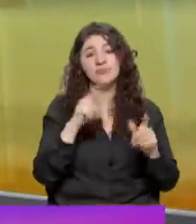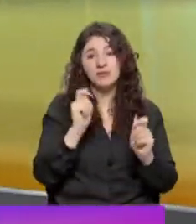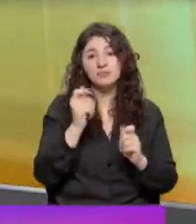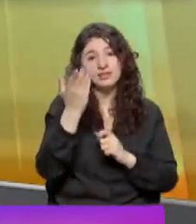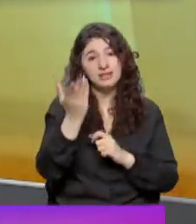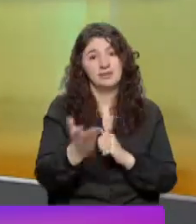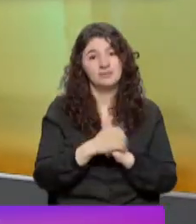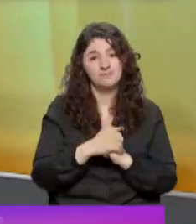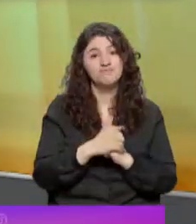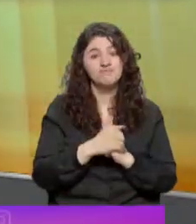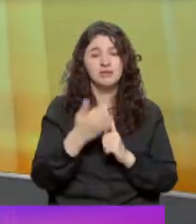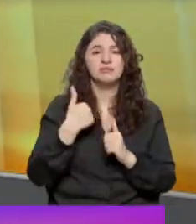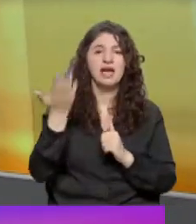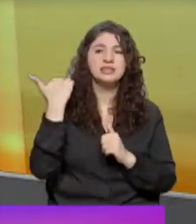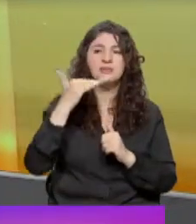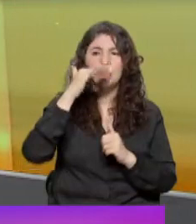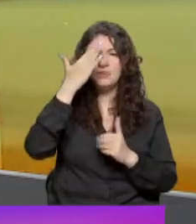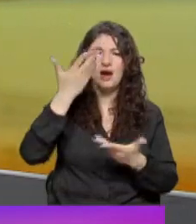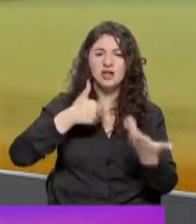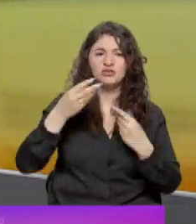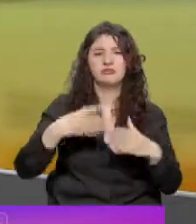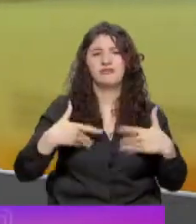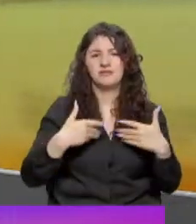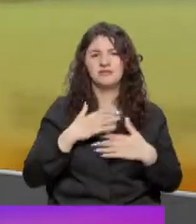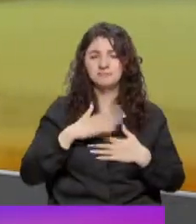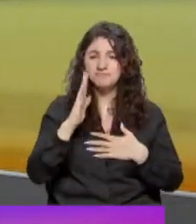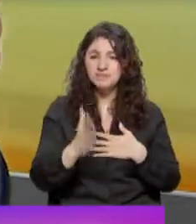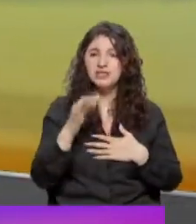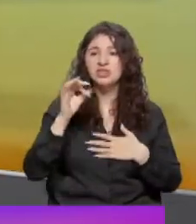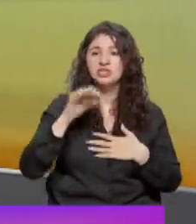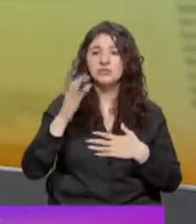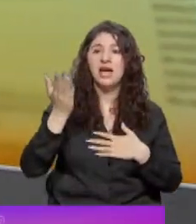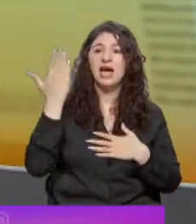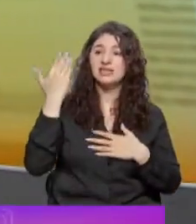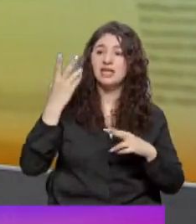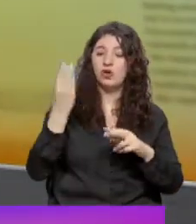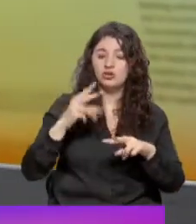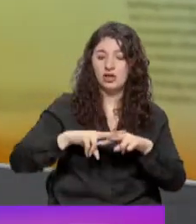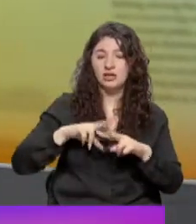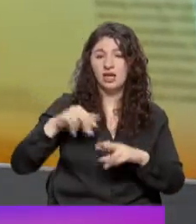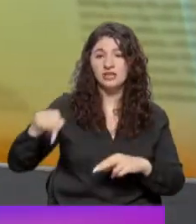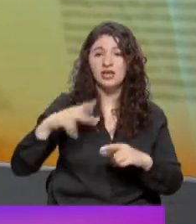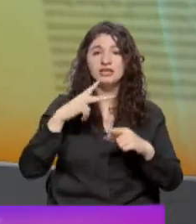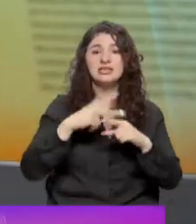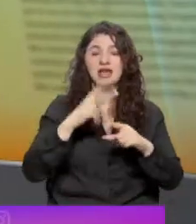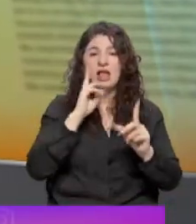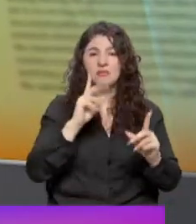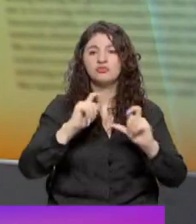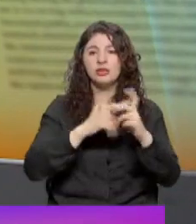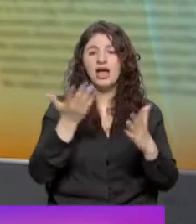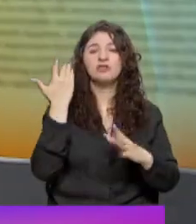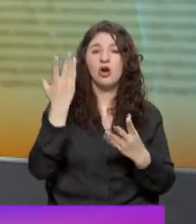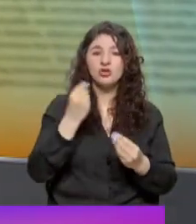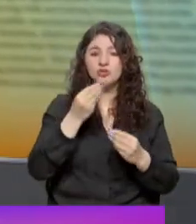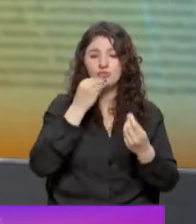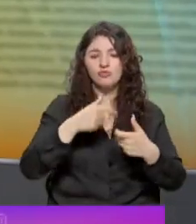ettiyseniz Biz eski bayramları anlatırsanız çok seviniriz şimdi Eskiden olsa başlığımız Zehra Hanım Günaydınlar